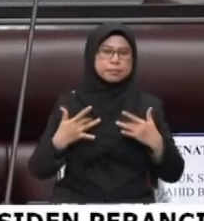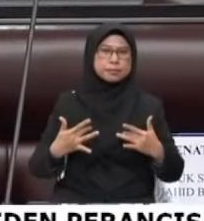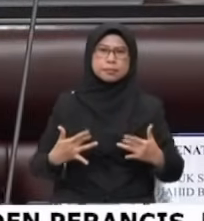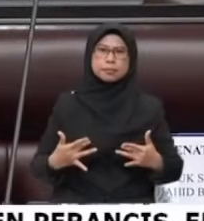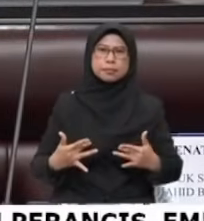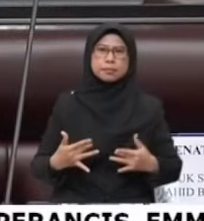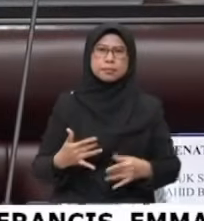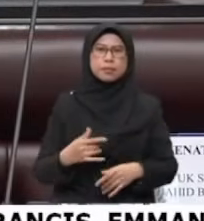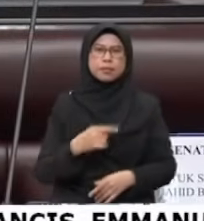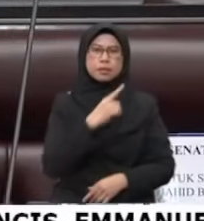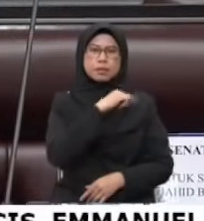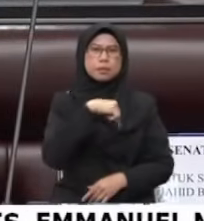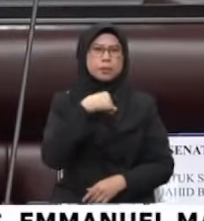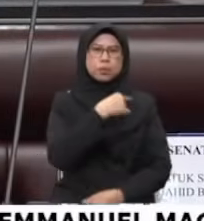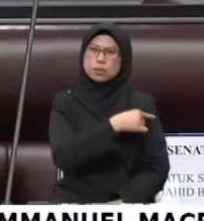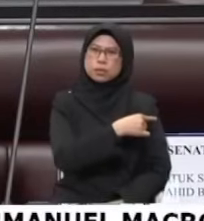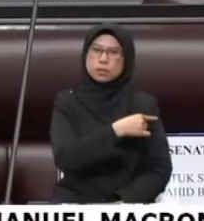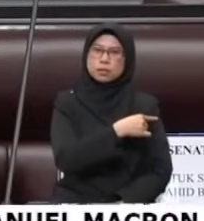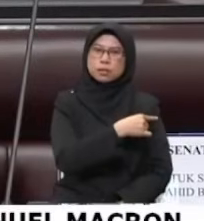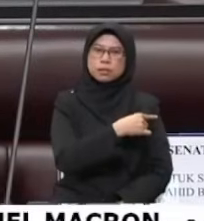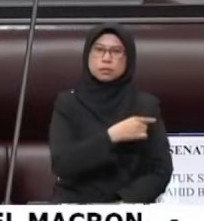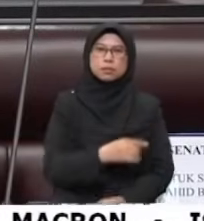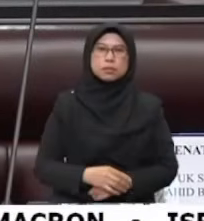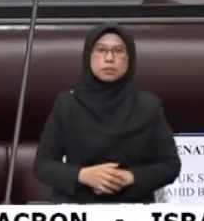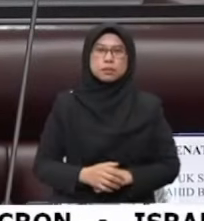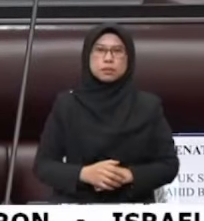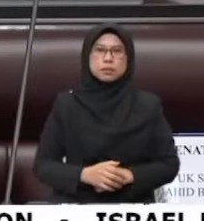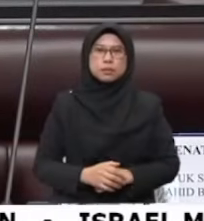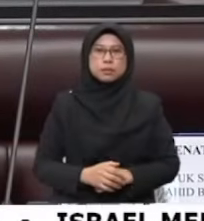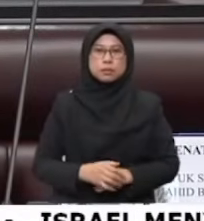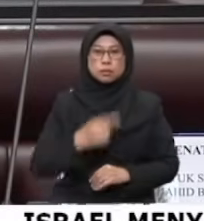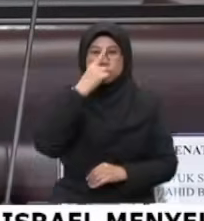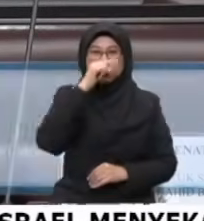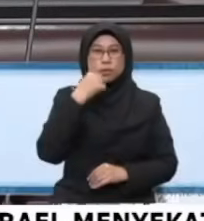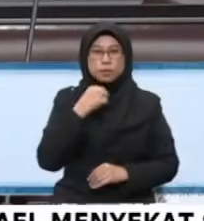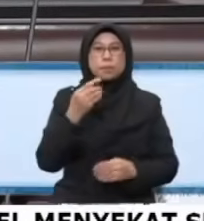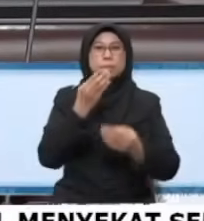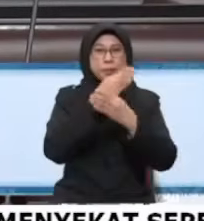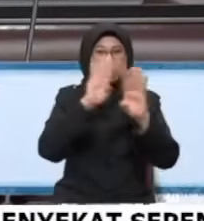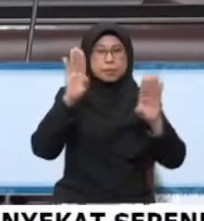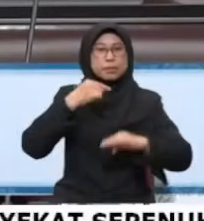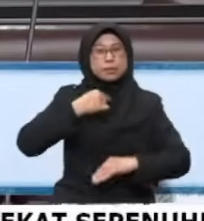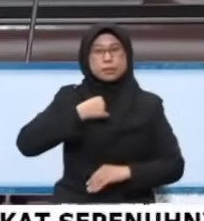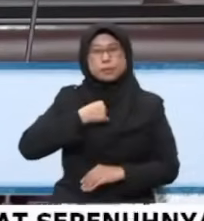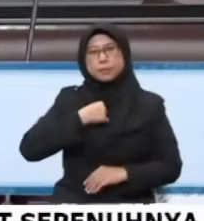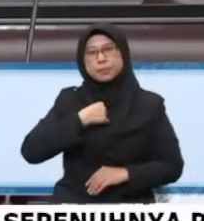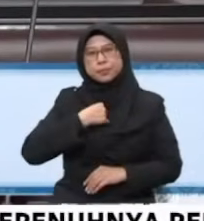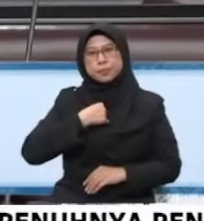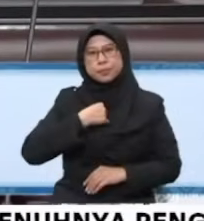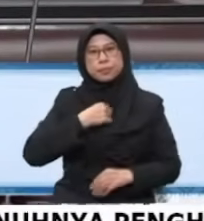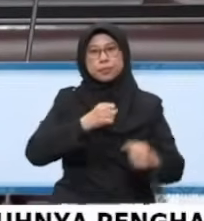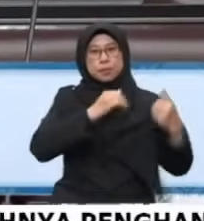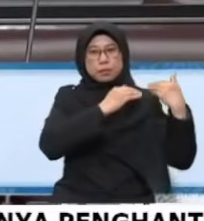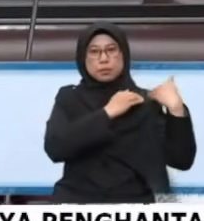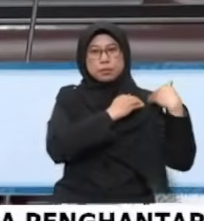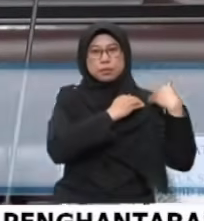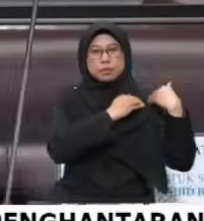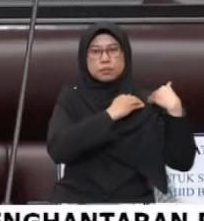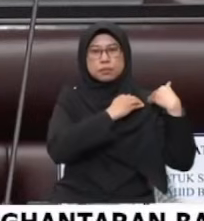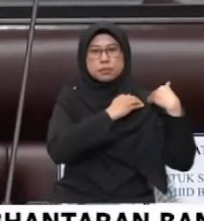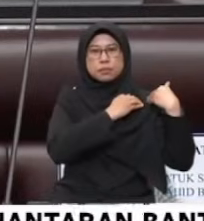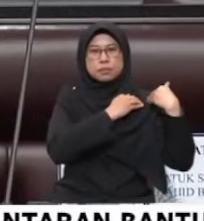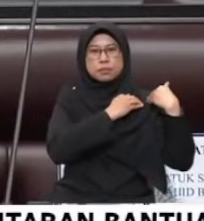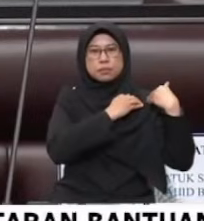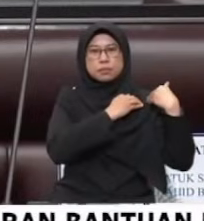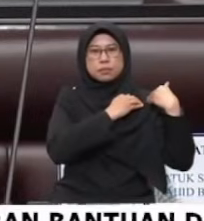rasa berdosa Saya nak untuk kita bebaskan diri kita daripada daripada tanggungjawab besar di di